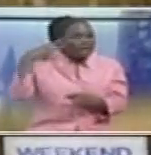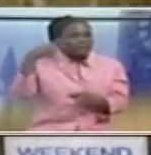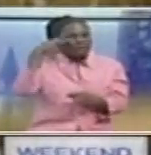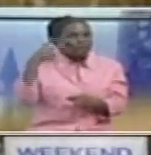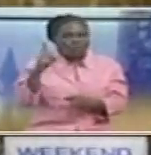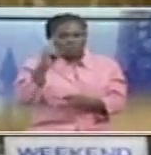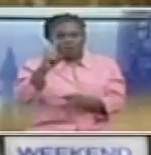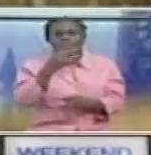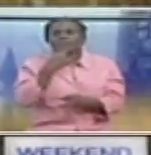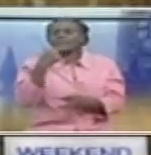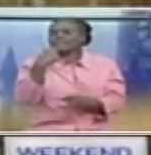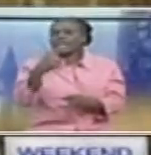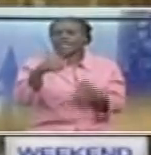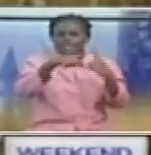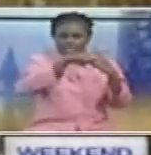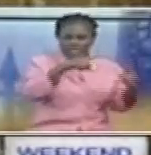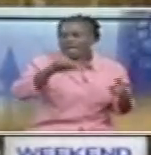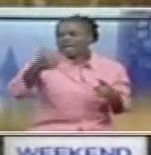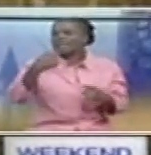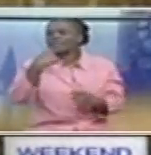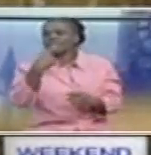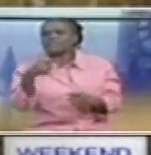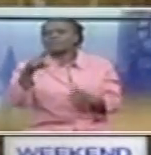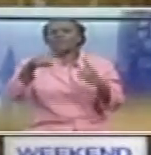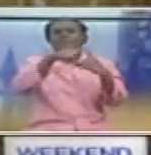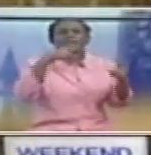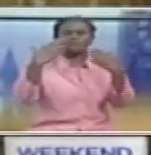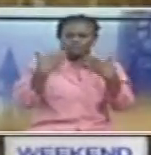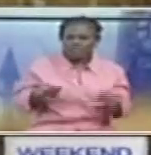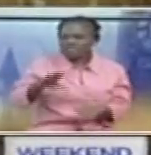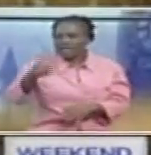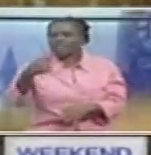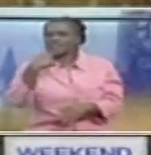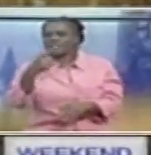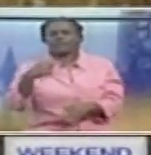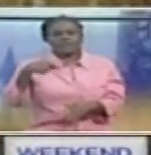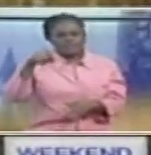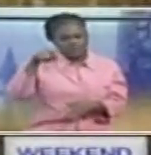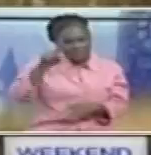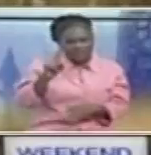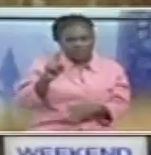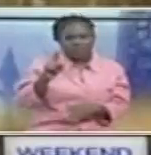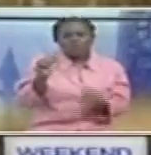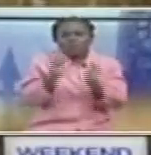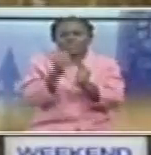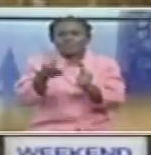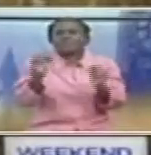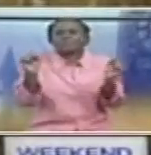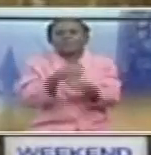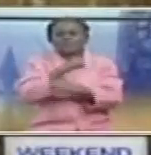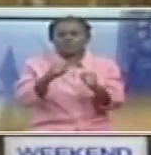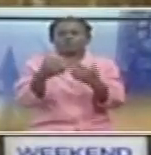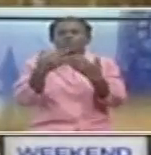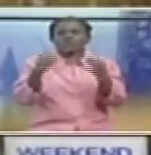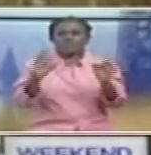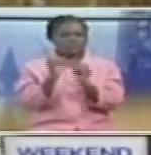Kuna mmoja anakuambia watamuua, mwingine anakuambia wamemuua, mwingine anakuambia sijui hawa wako na yeye lakini hawatawahi